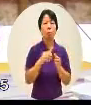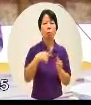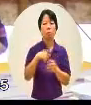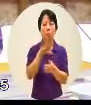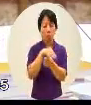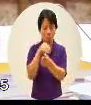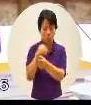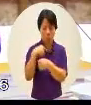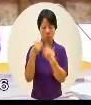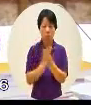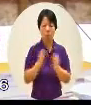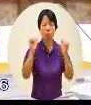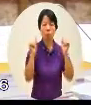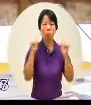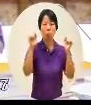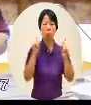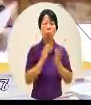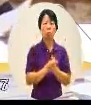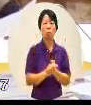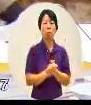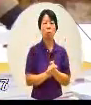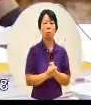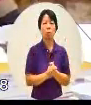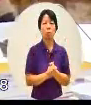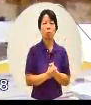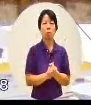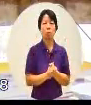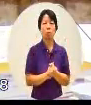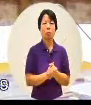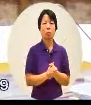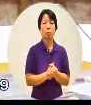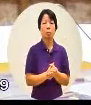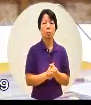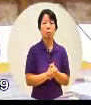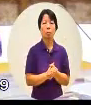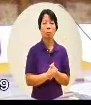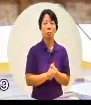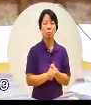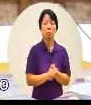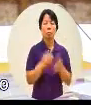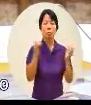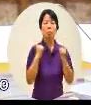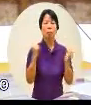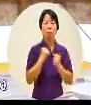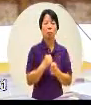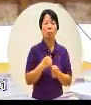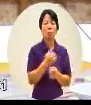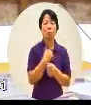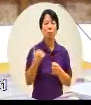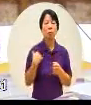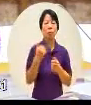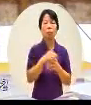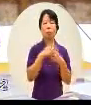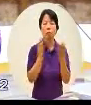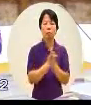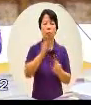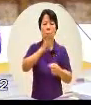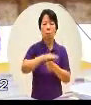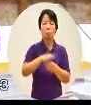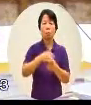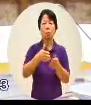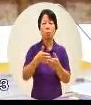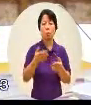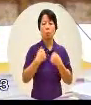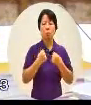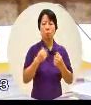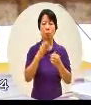呢学体育齁、哦、什么体适能的部分，连这些都在补习